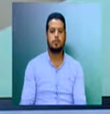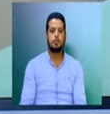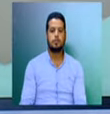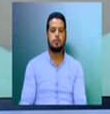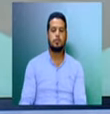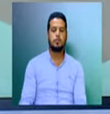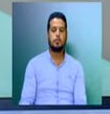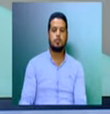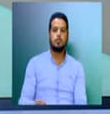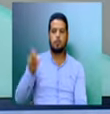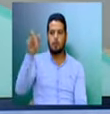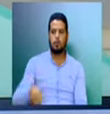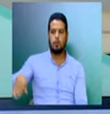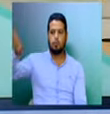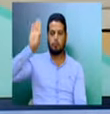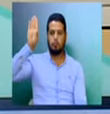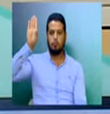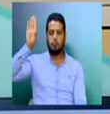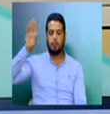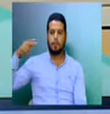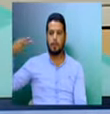حسني شريف مرشح رئاسيات